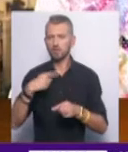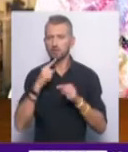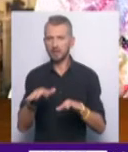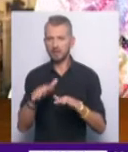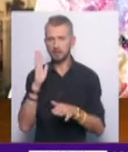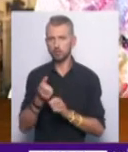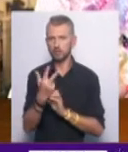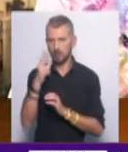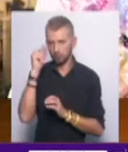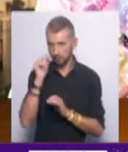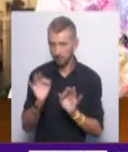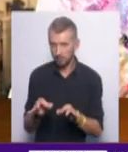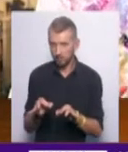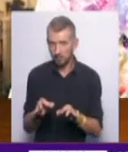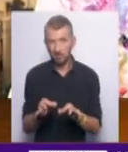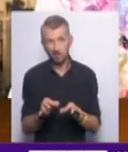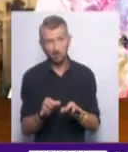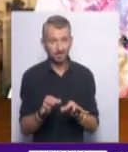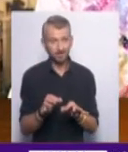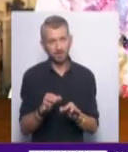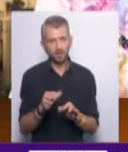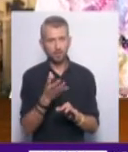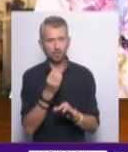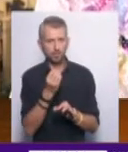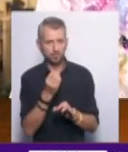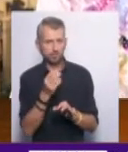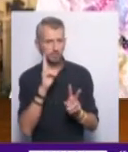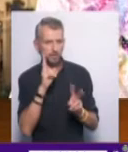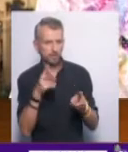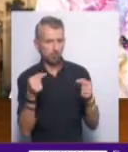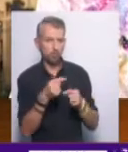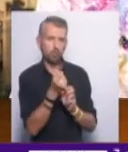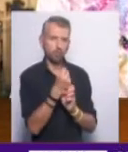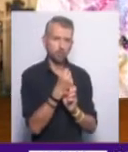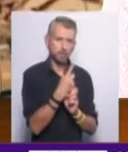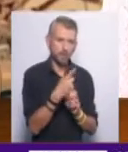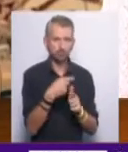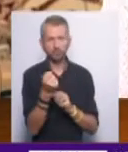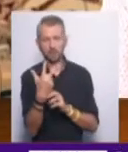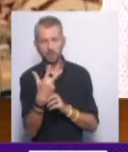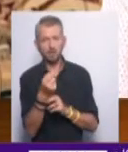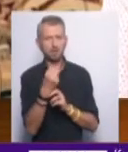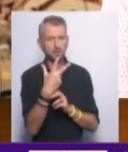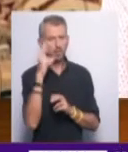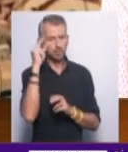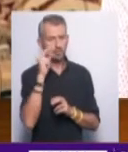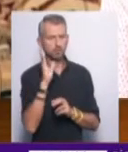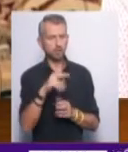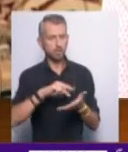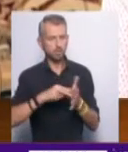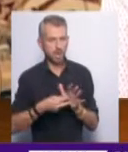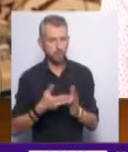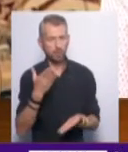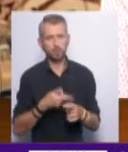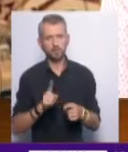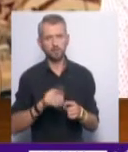13-го числа, якщо не помиляюся. Ну, будуть далі розглядати. Визначає, чи буде це 11-го, 13-го вже буде як планово. Може, це